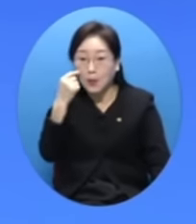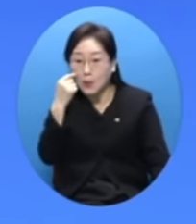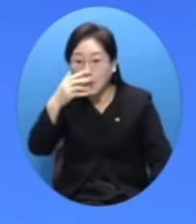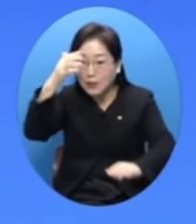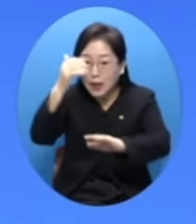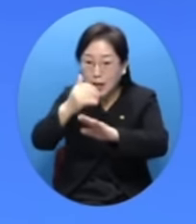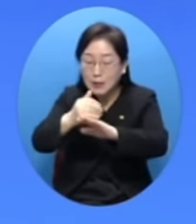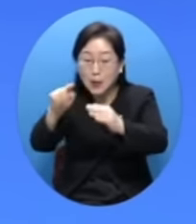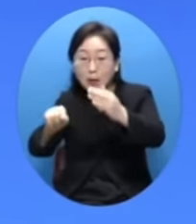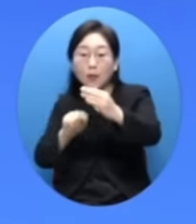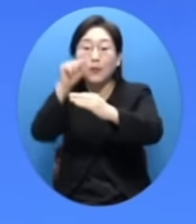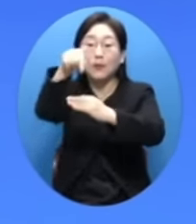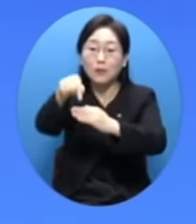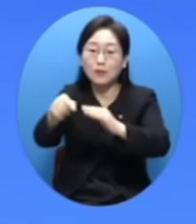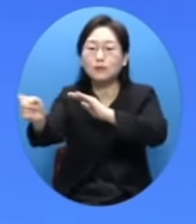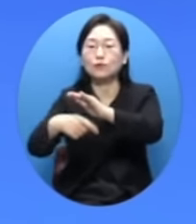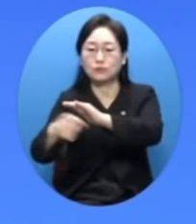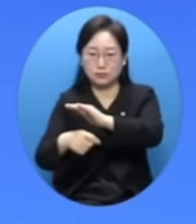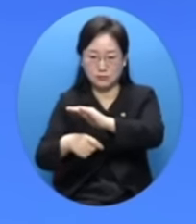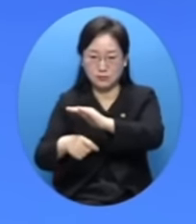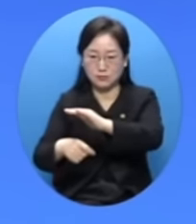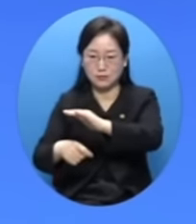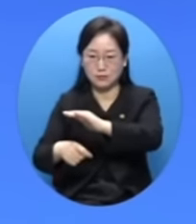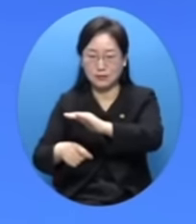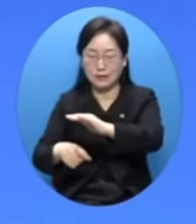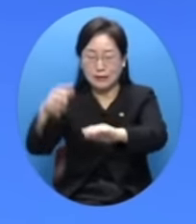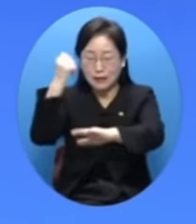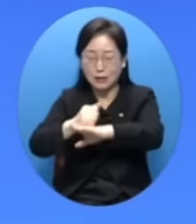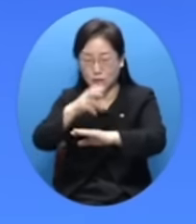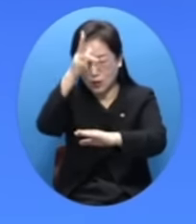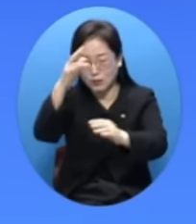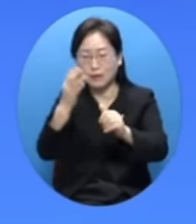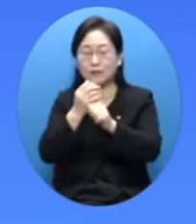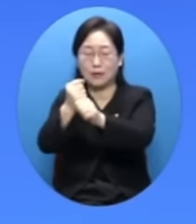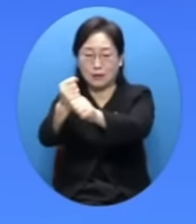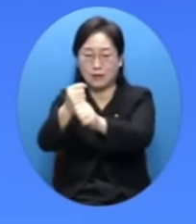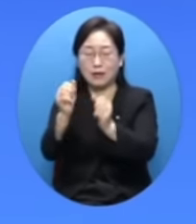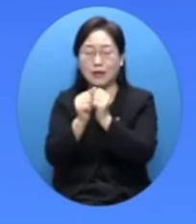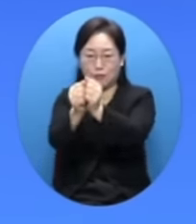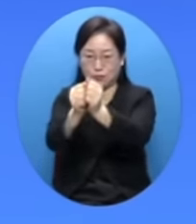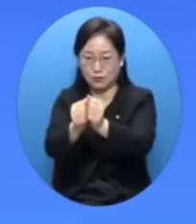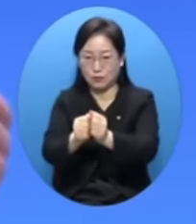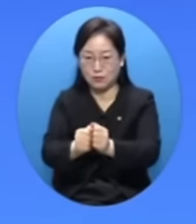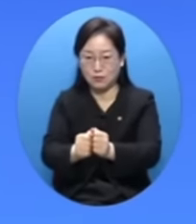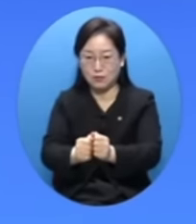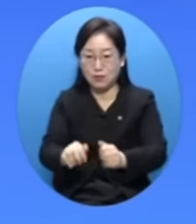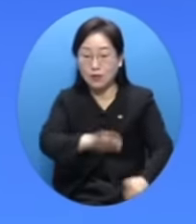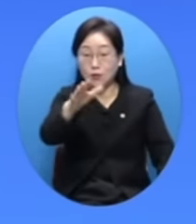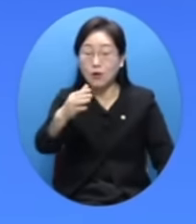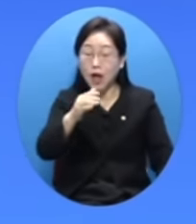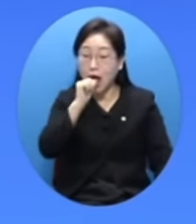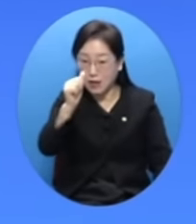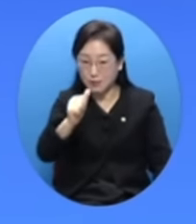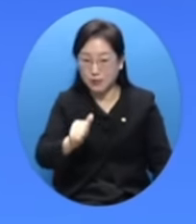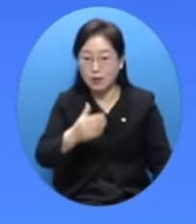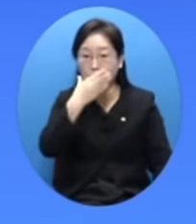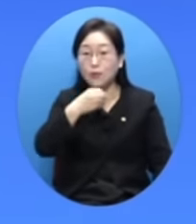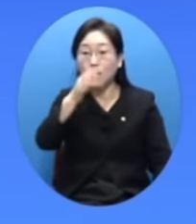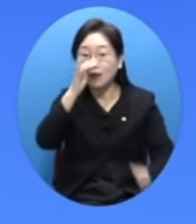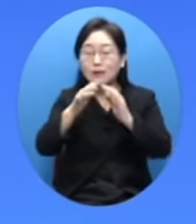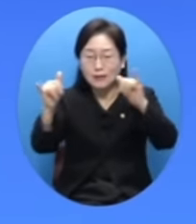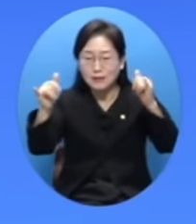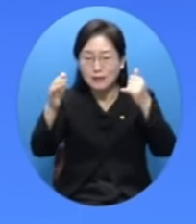옮겨서 들어가서 도지를 하게 되고 부해서 감옥에 가게 되는 것입니다 어떤 경우에도 우리 복 있는 사람들은